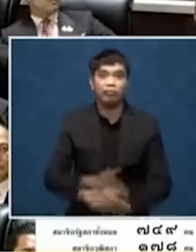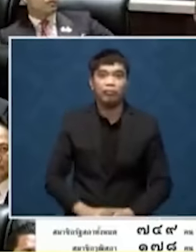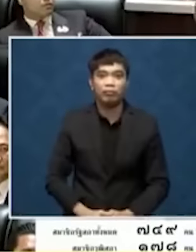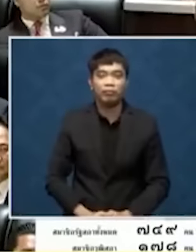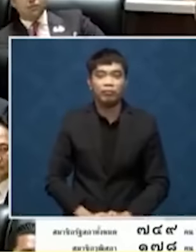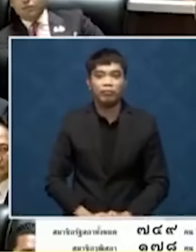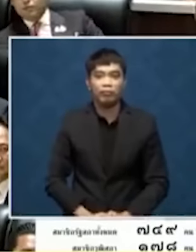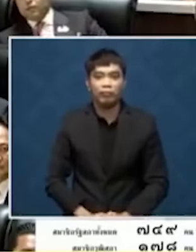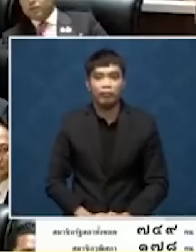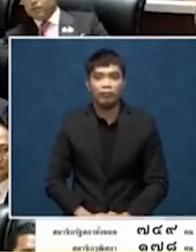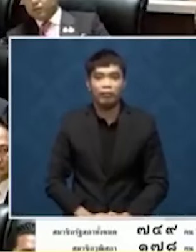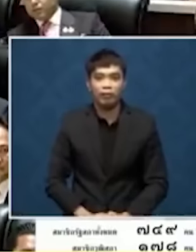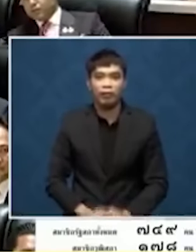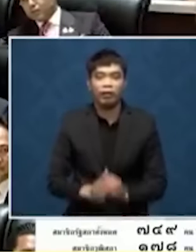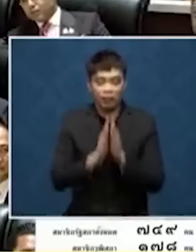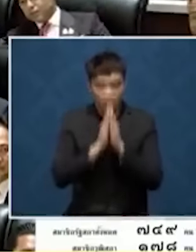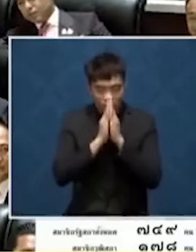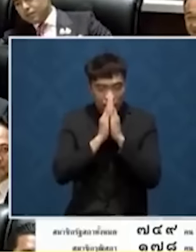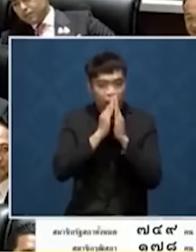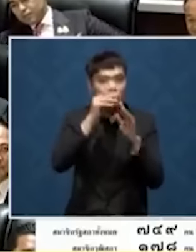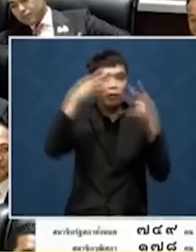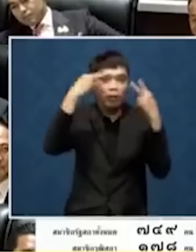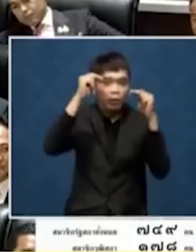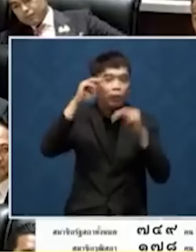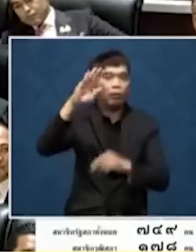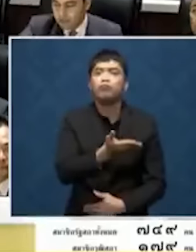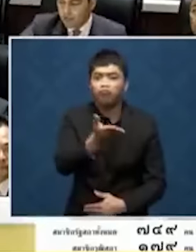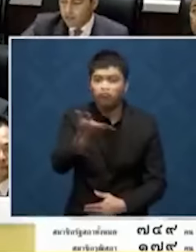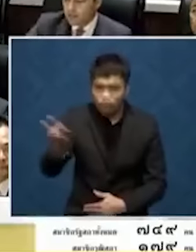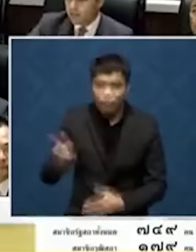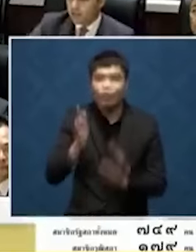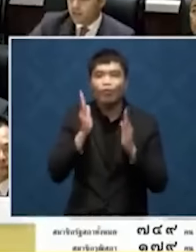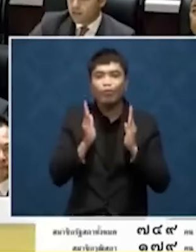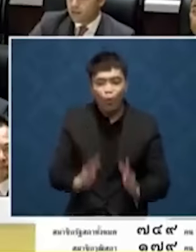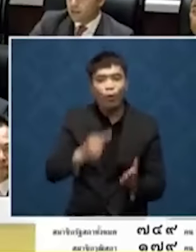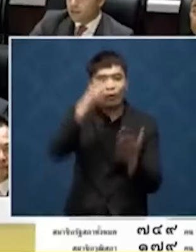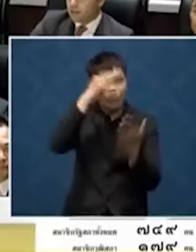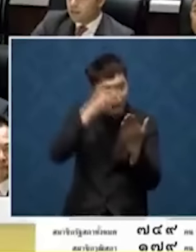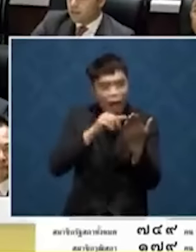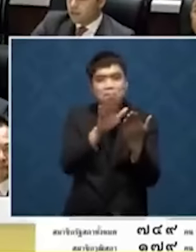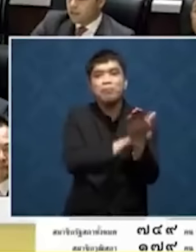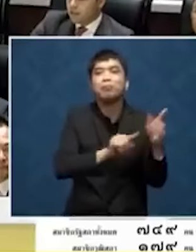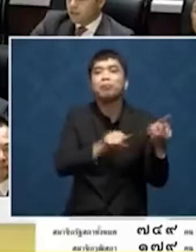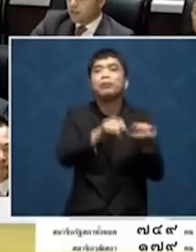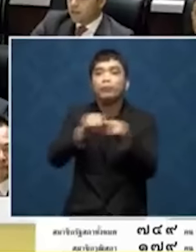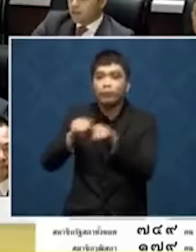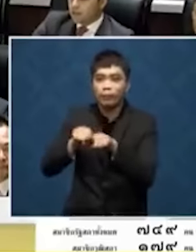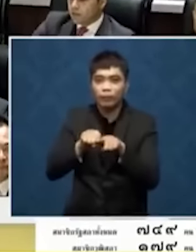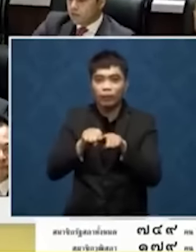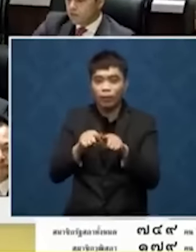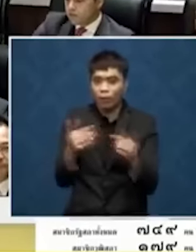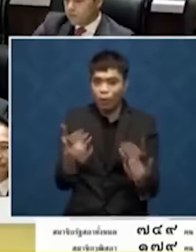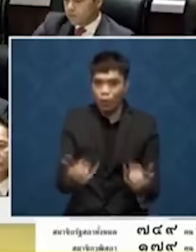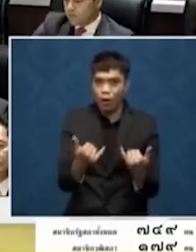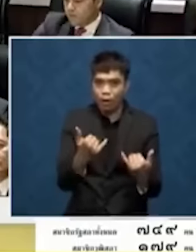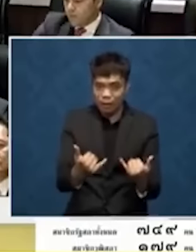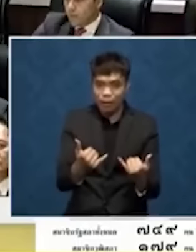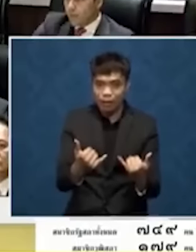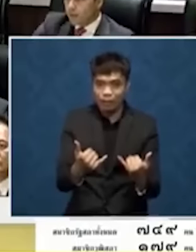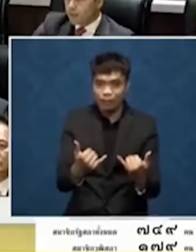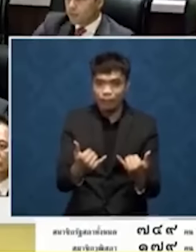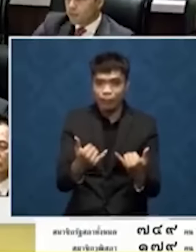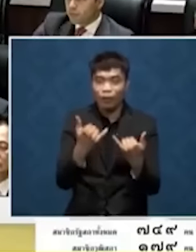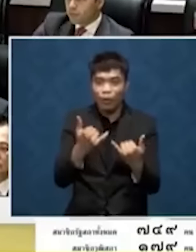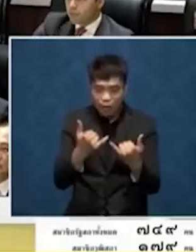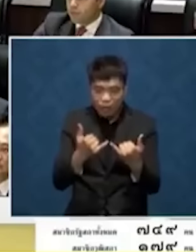างบ้านคุณชาดาเนี่ยคือวีรกรรมของเขาเนี่ยเรียกถือได้ว่าเป็นระดับเจ้าพ่อ